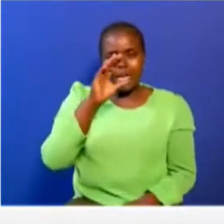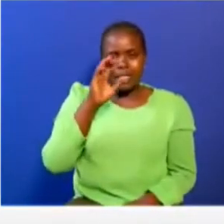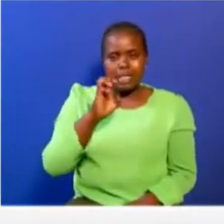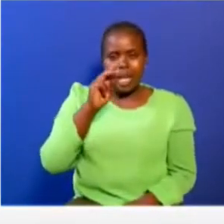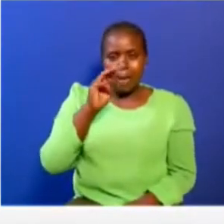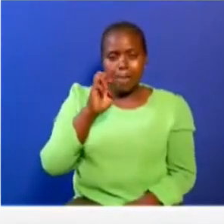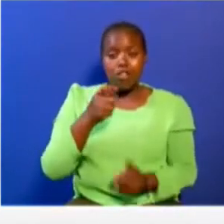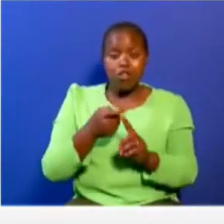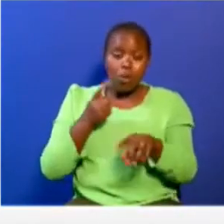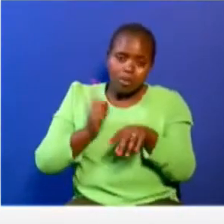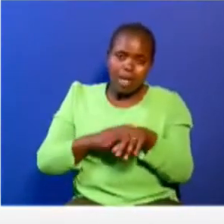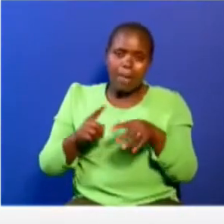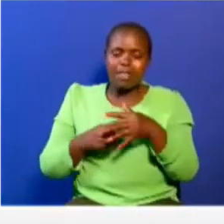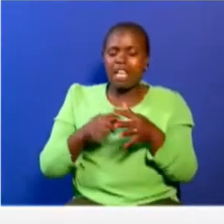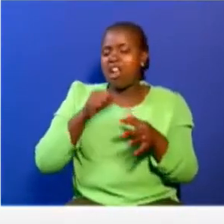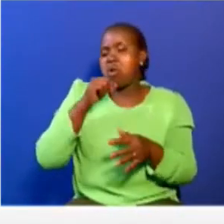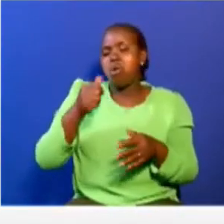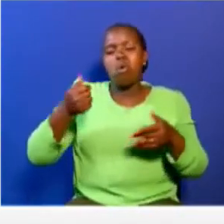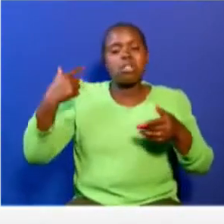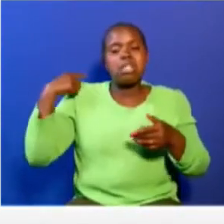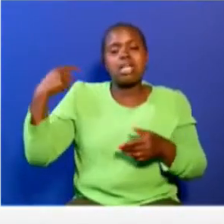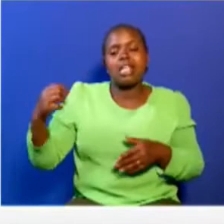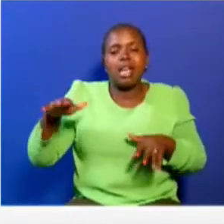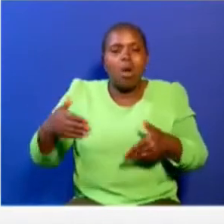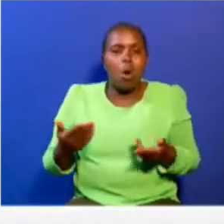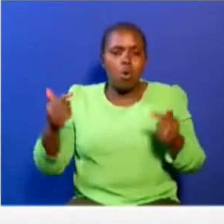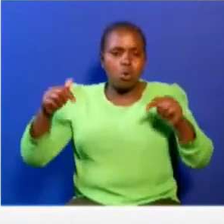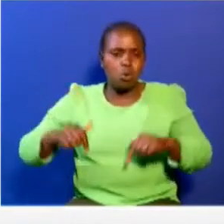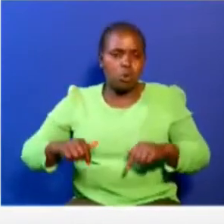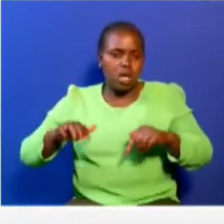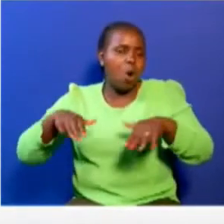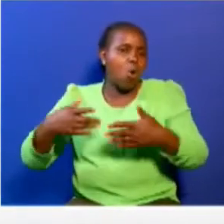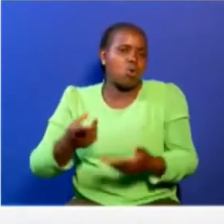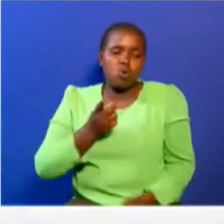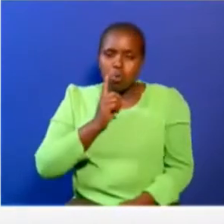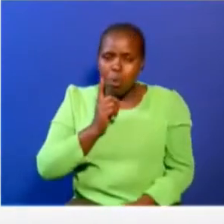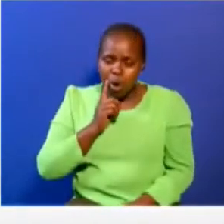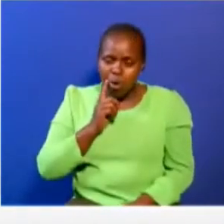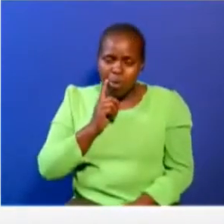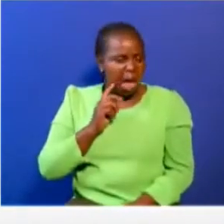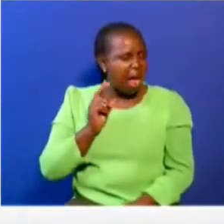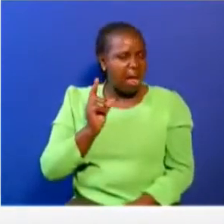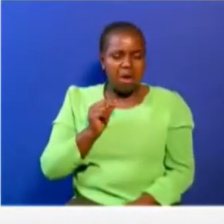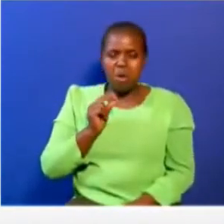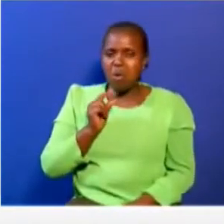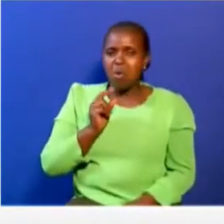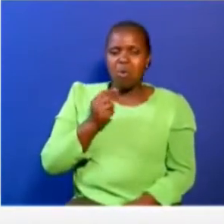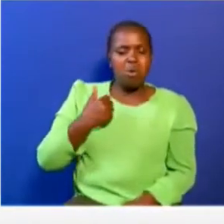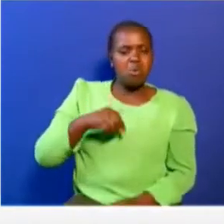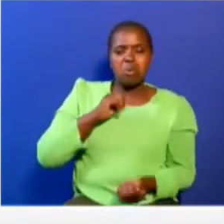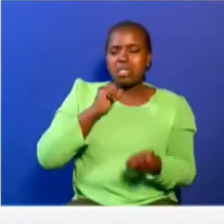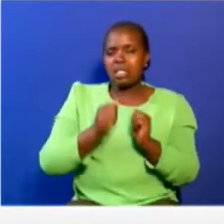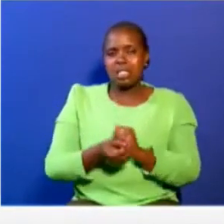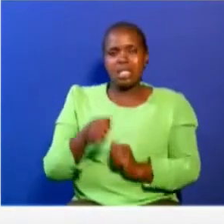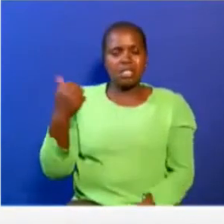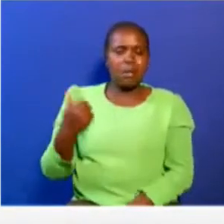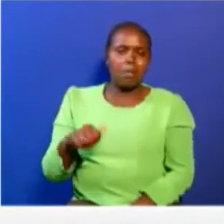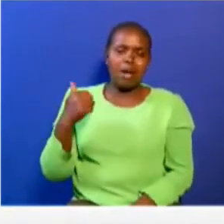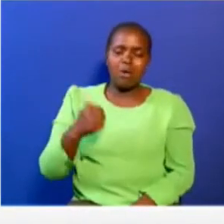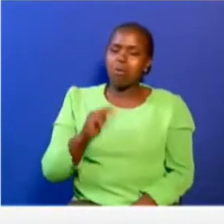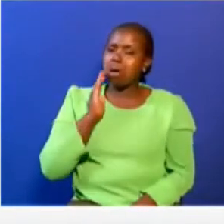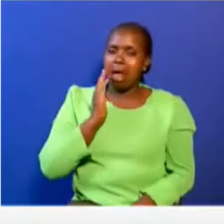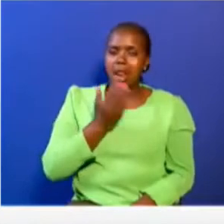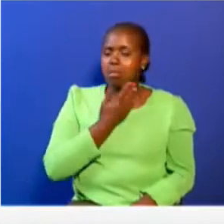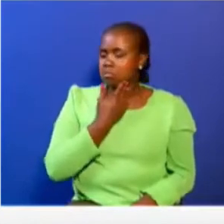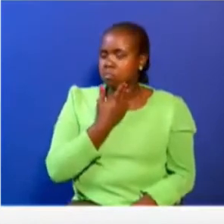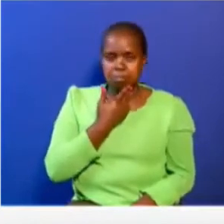tangu tulipoanza, sio leo ama jana ama wakati UDA ilikuja ndio tulibadilisha hizi rangi